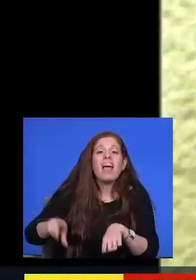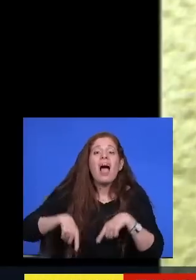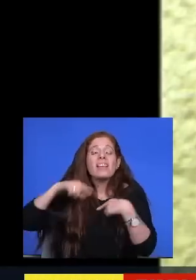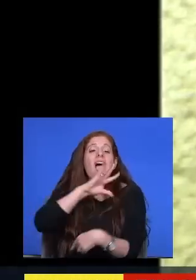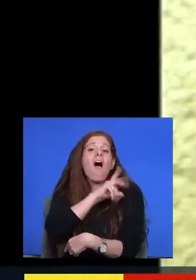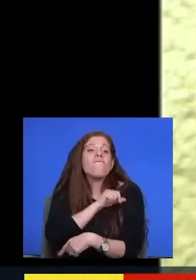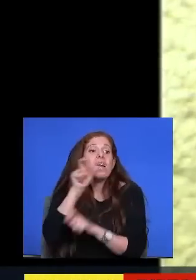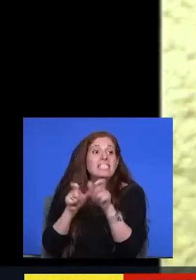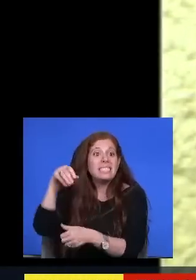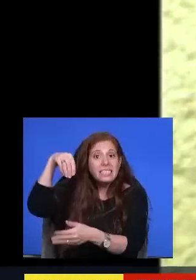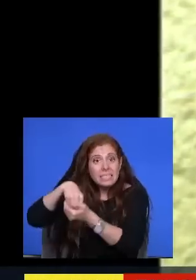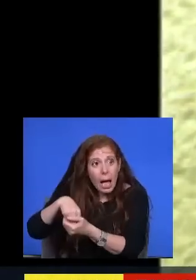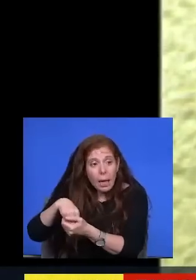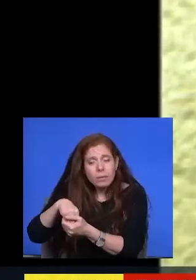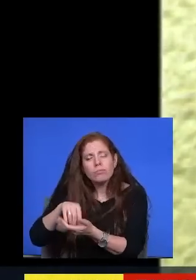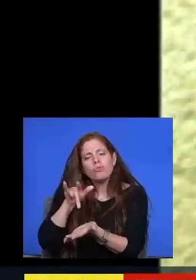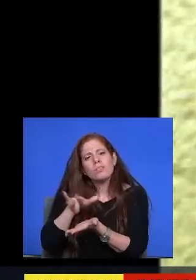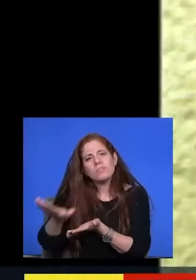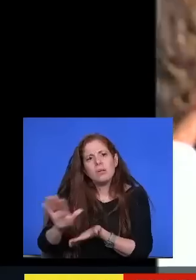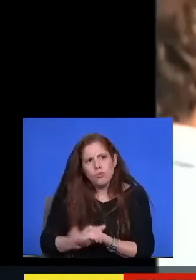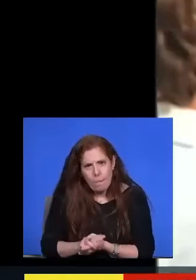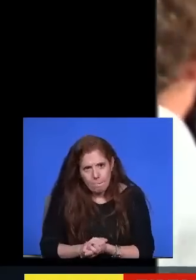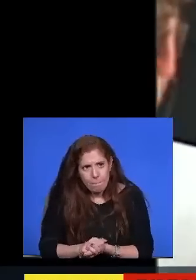חיי הפלסטינאים הנתונים למרותה.